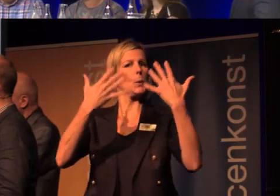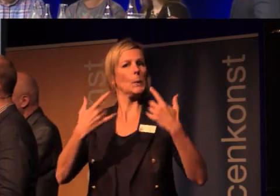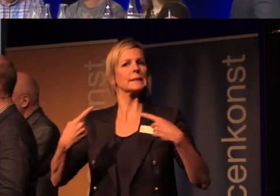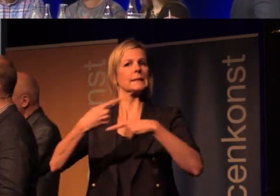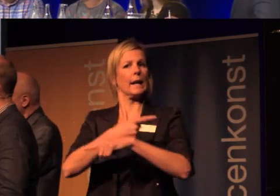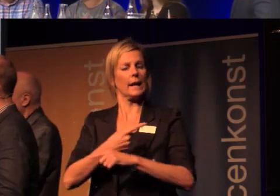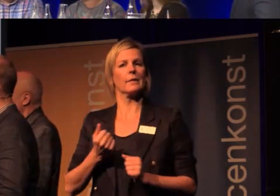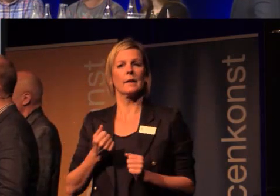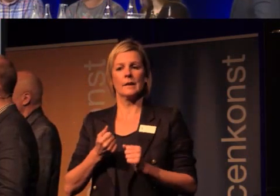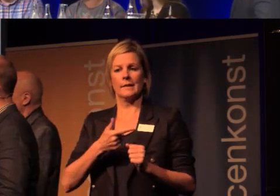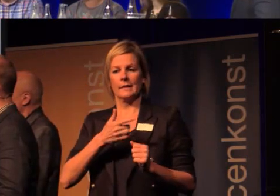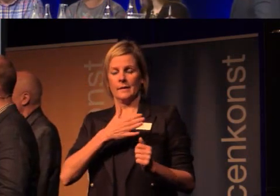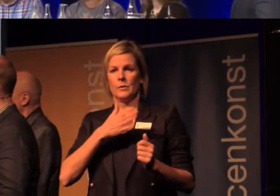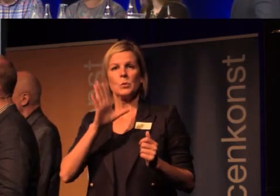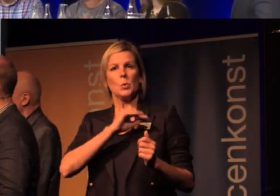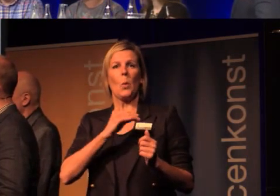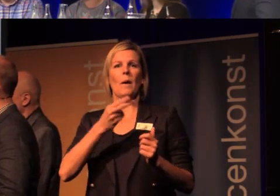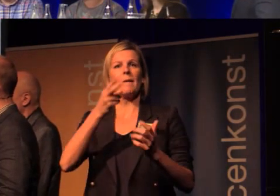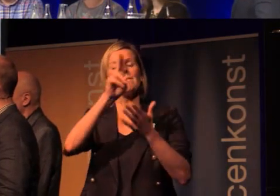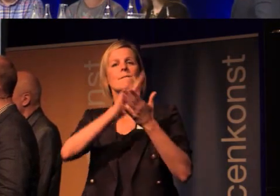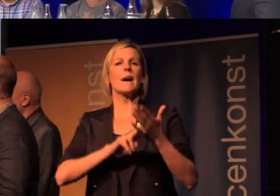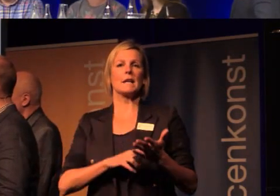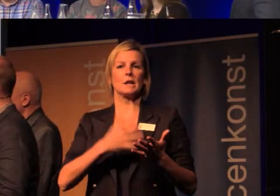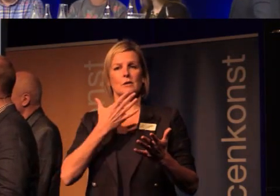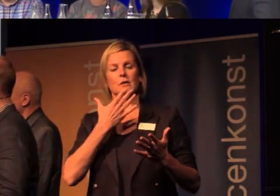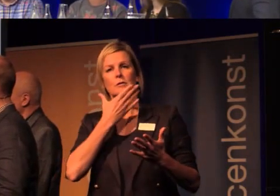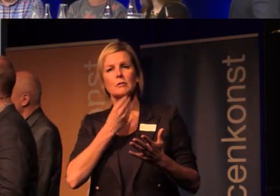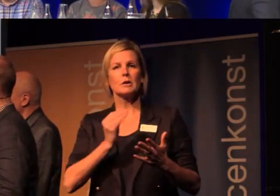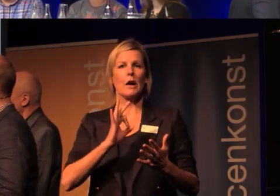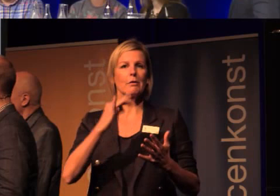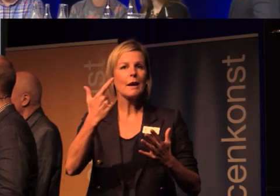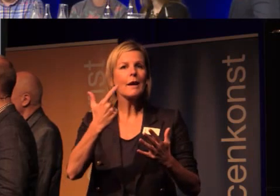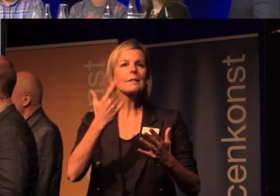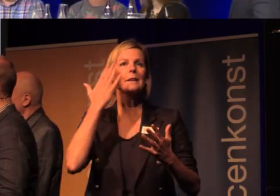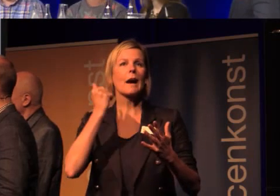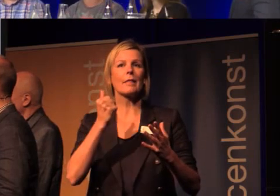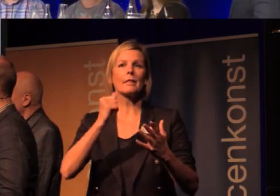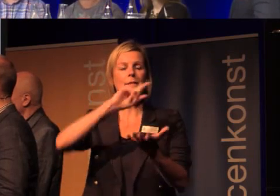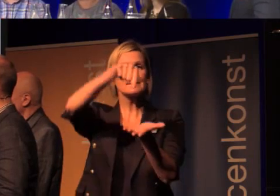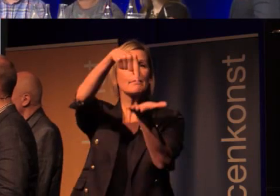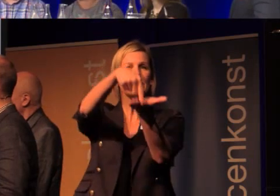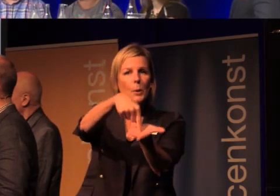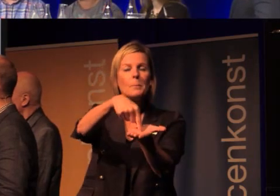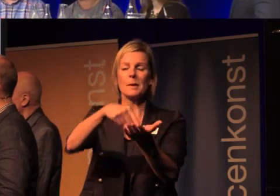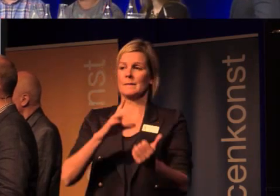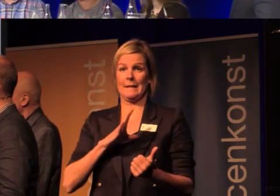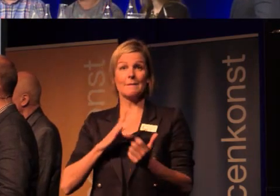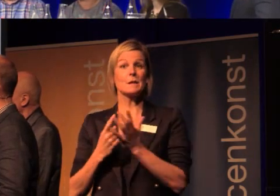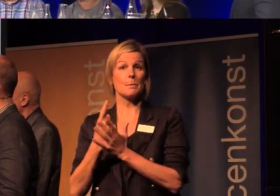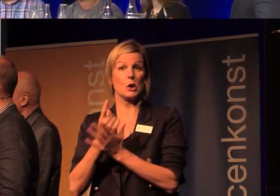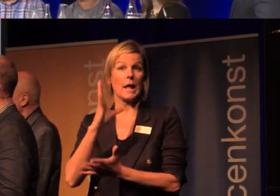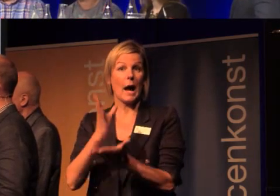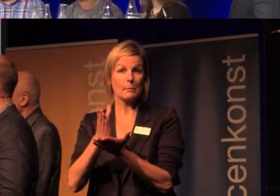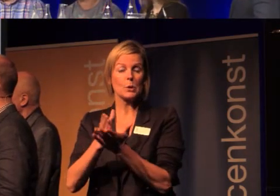där verkets skönhet står i fokus istället för hela tiden en ständig provokation. Så de möjligheterna finns, men jag tror också man ska